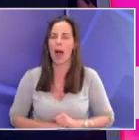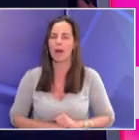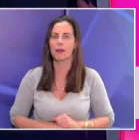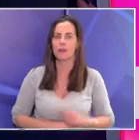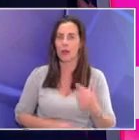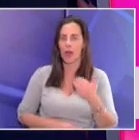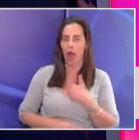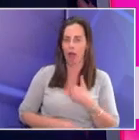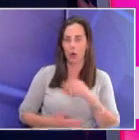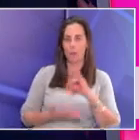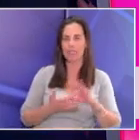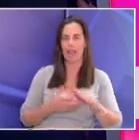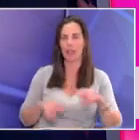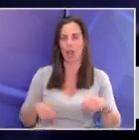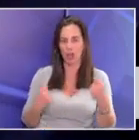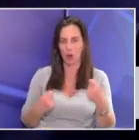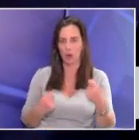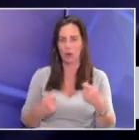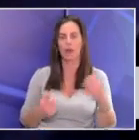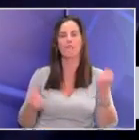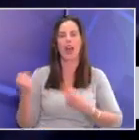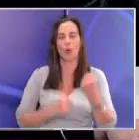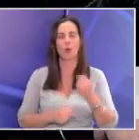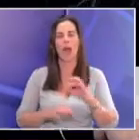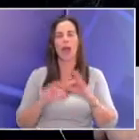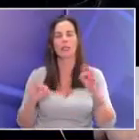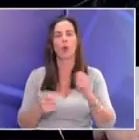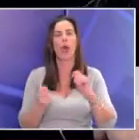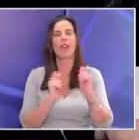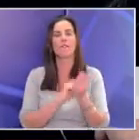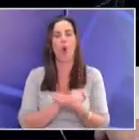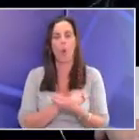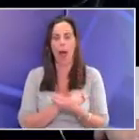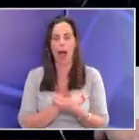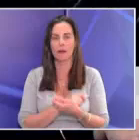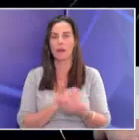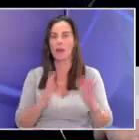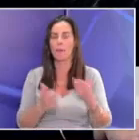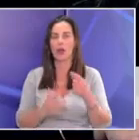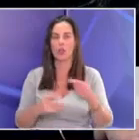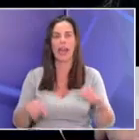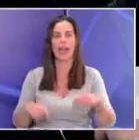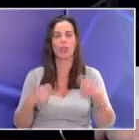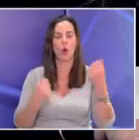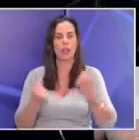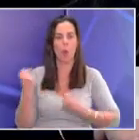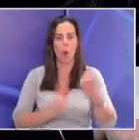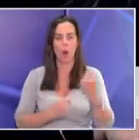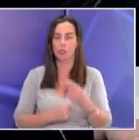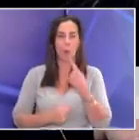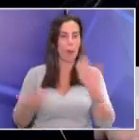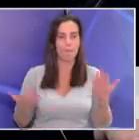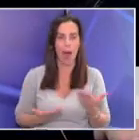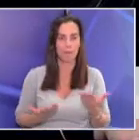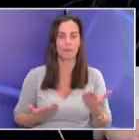אומר לך, אנחנו ומשרד החינוך, יצאנו, והתחבורה כמובן, יצאנו ברפורמה מחודשת למה שנקרא החינוך התעבורתי. זה